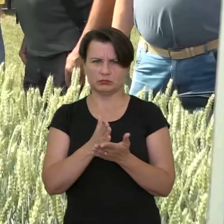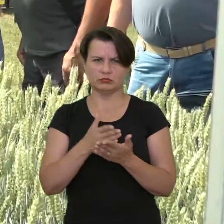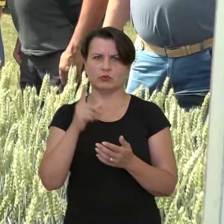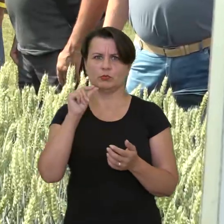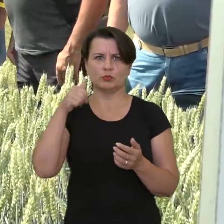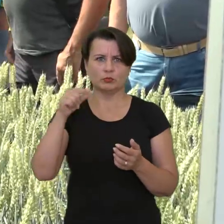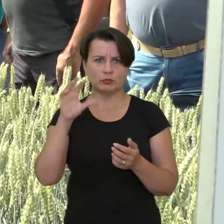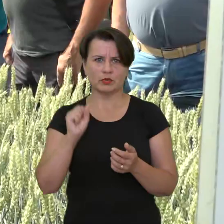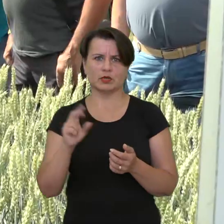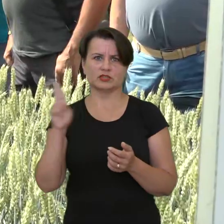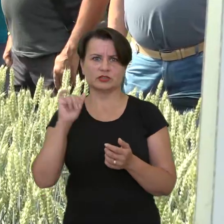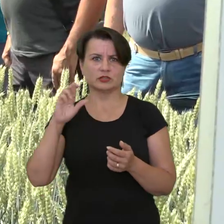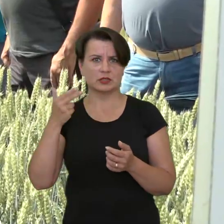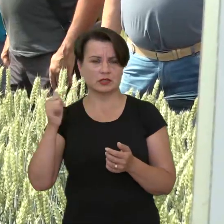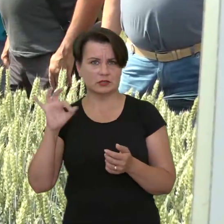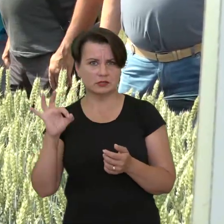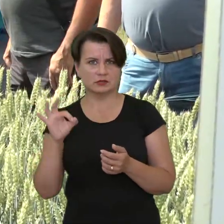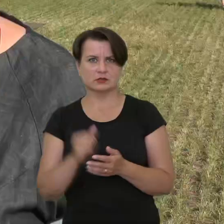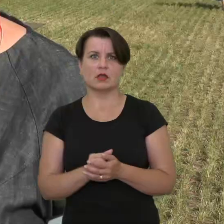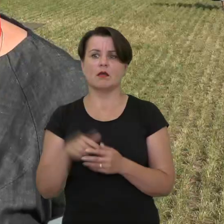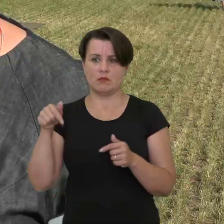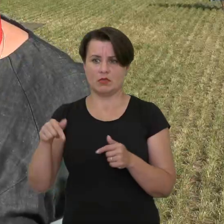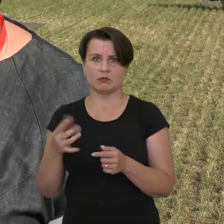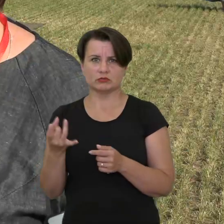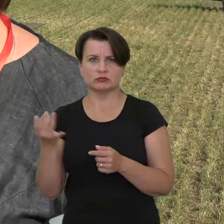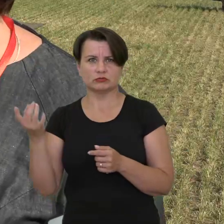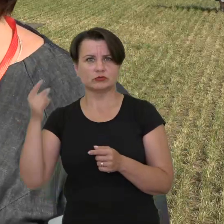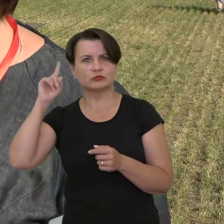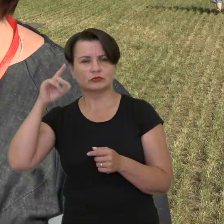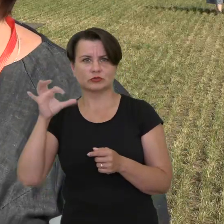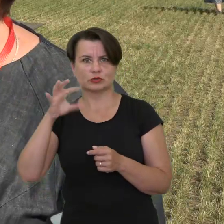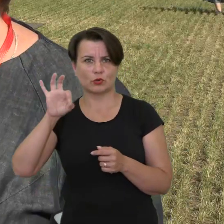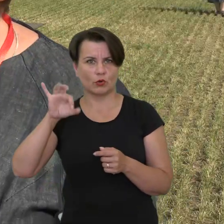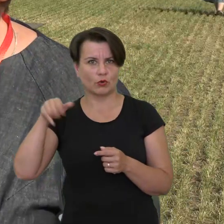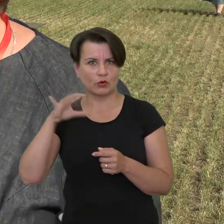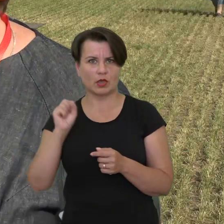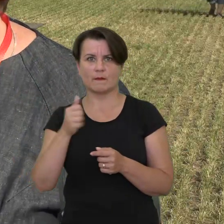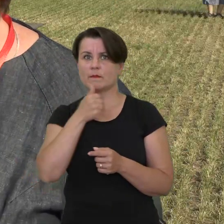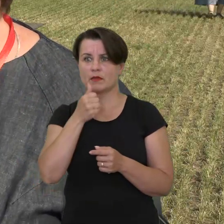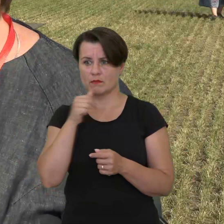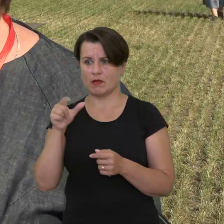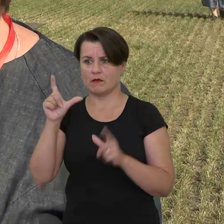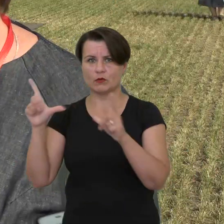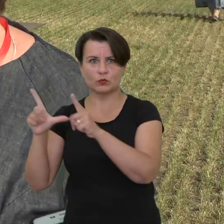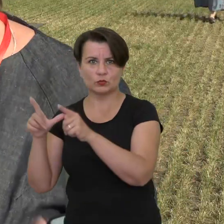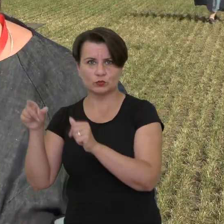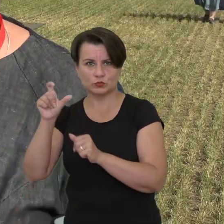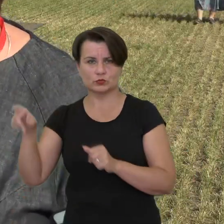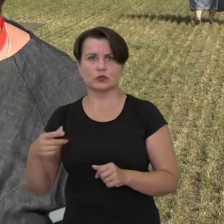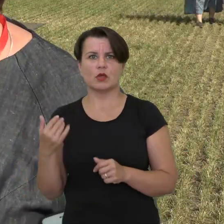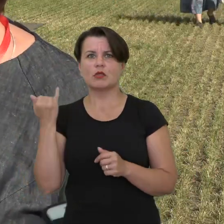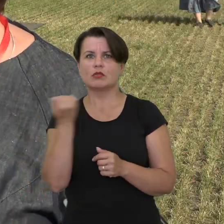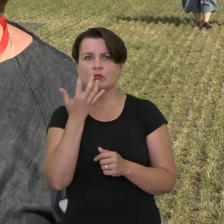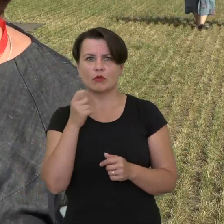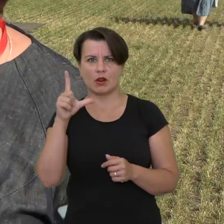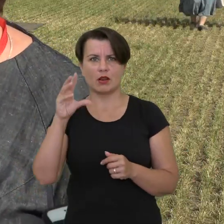pupo, žirniai. Jau daugiau žinome ir apie sojas, bet tarkim domina ūkininkus ir lešiai,